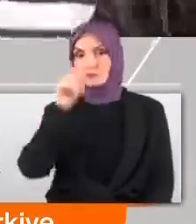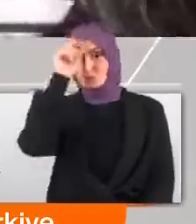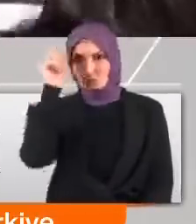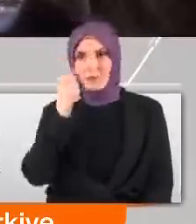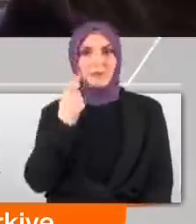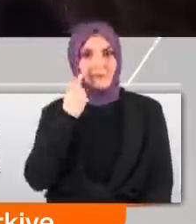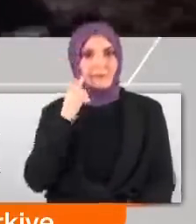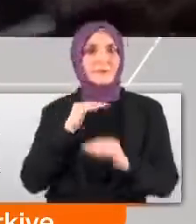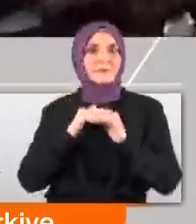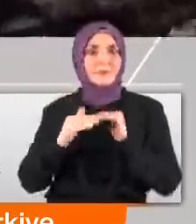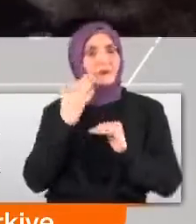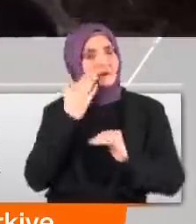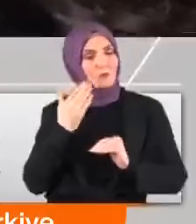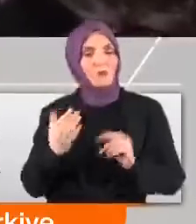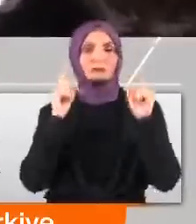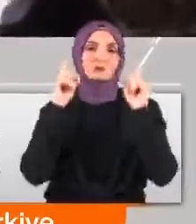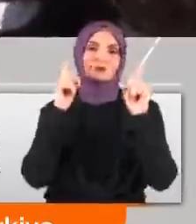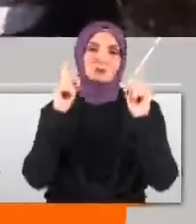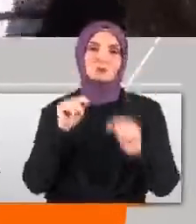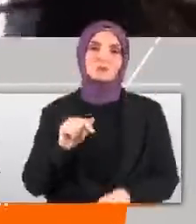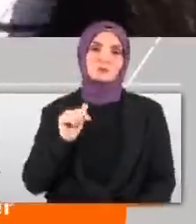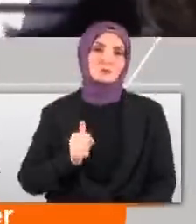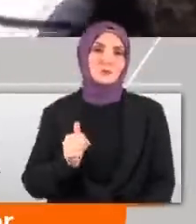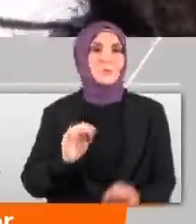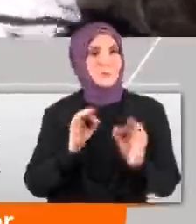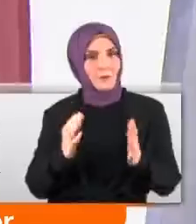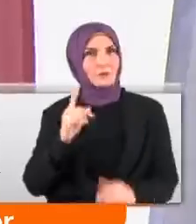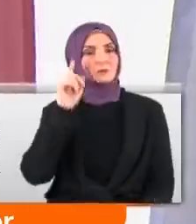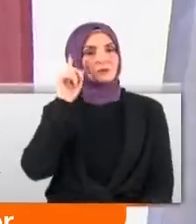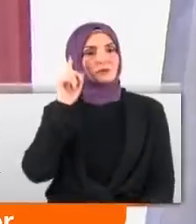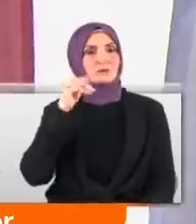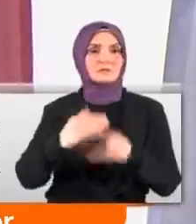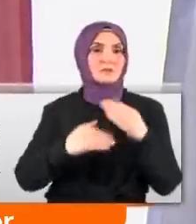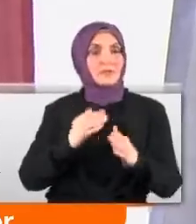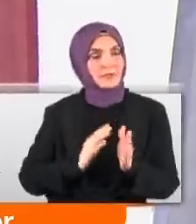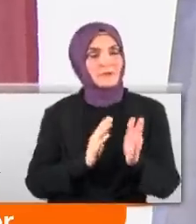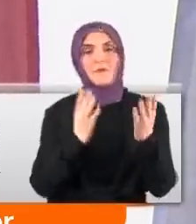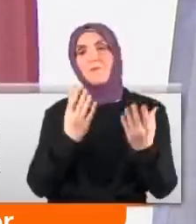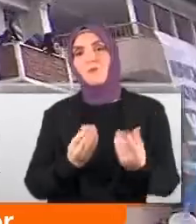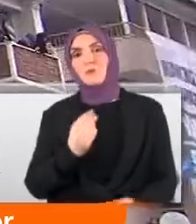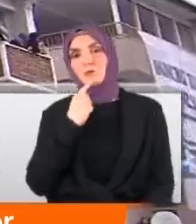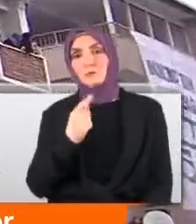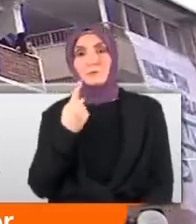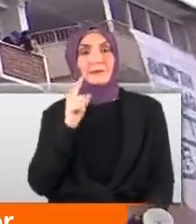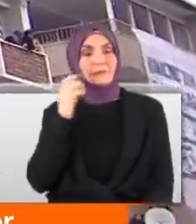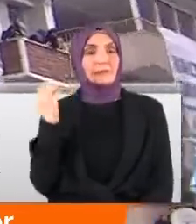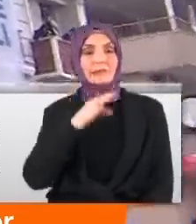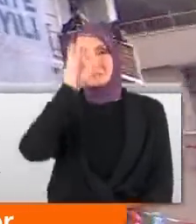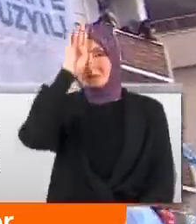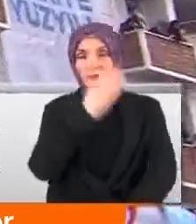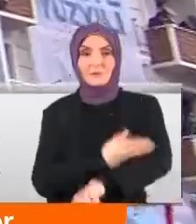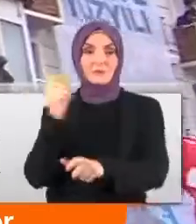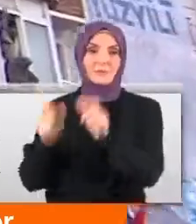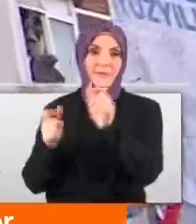olsun inşallah. Bugünler böyle geçiyor. İnşallah devamı da gelsin. Binlerce İstanbullu Erdoğan'ı görmek için açılış alanına